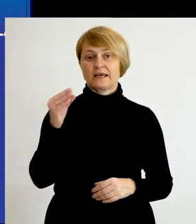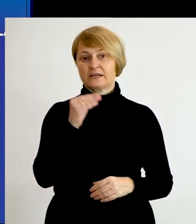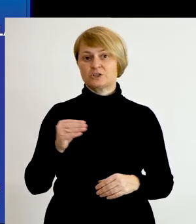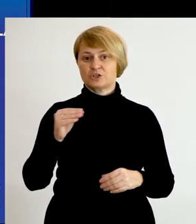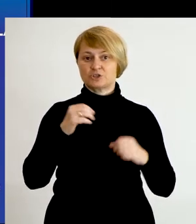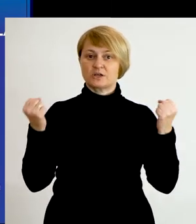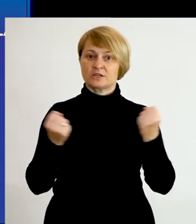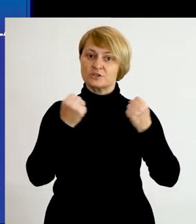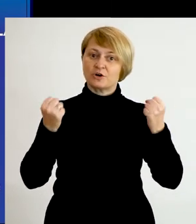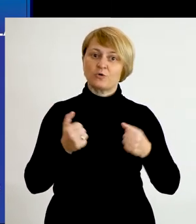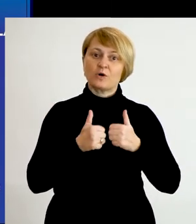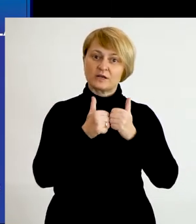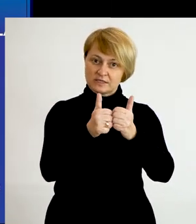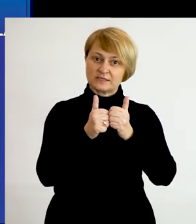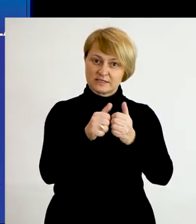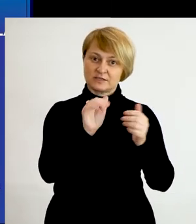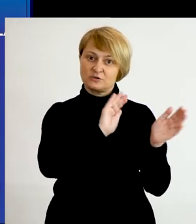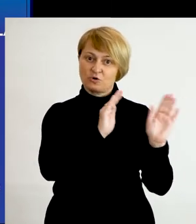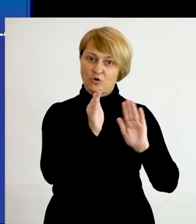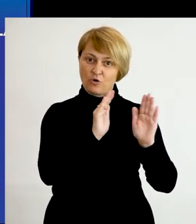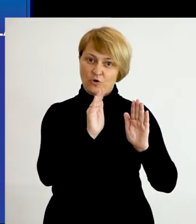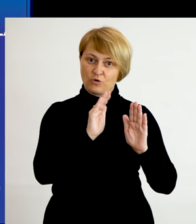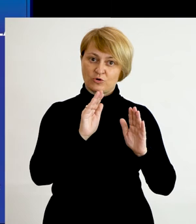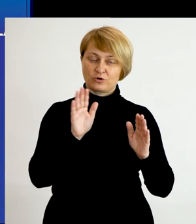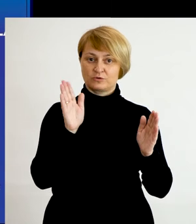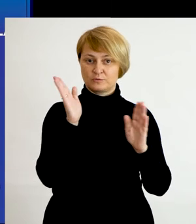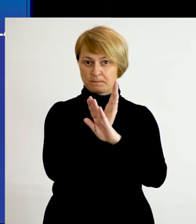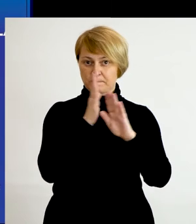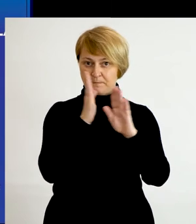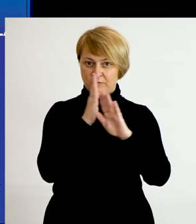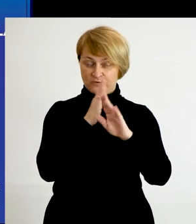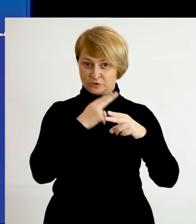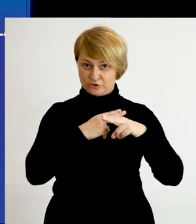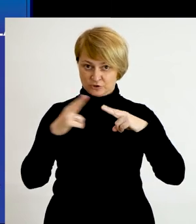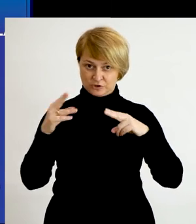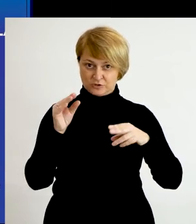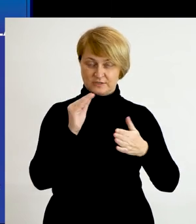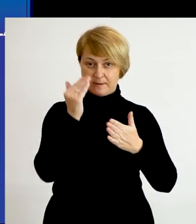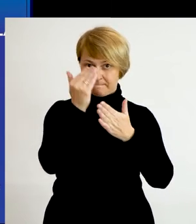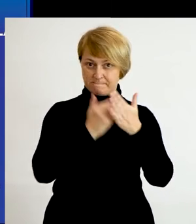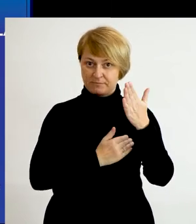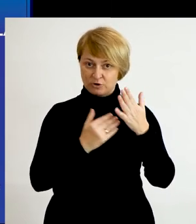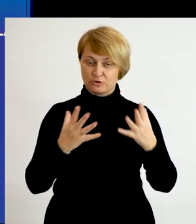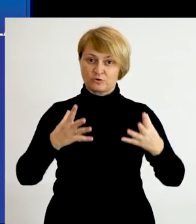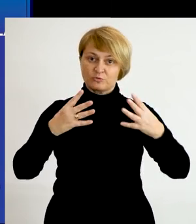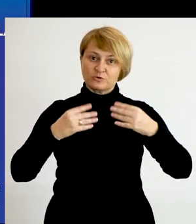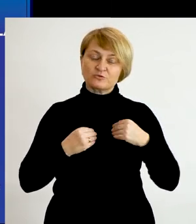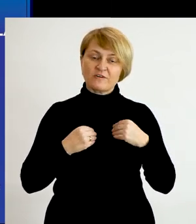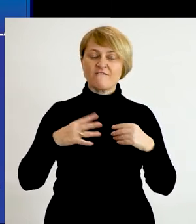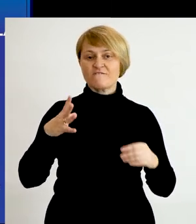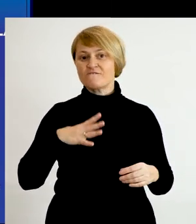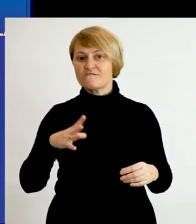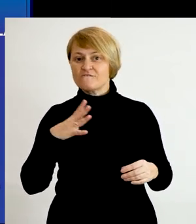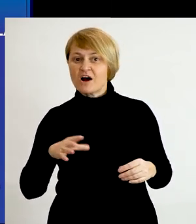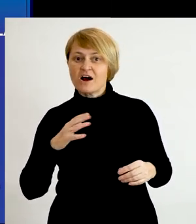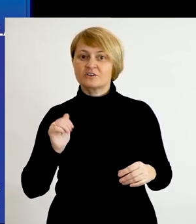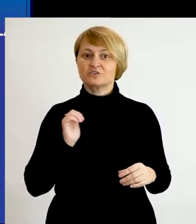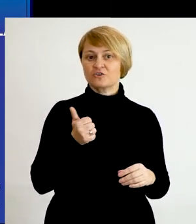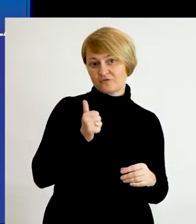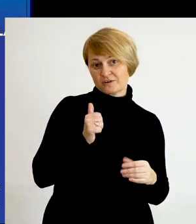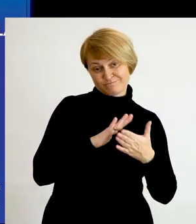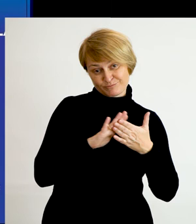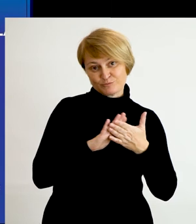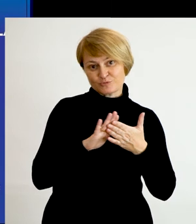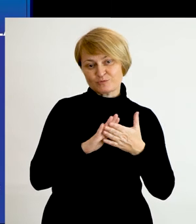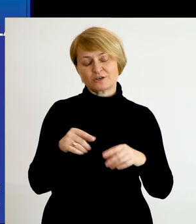Inwestycje proekologiczne, w tym wypadku program Czyste Powietrze, program, za który dostaliśmy, warto się chwalić,